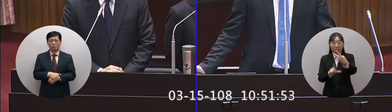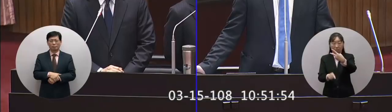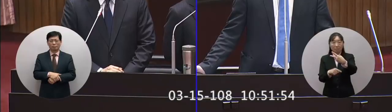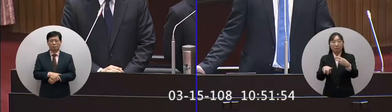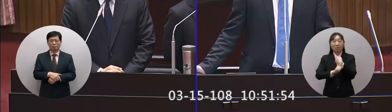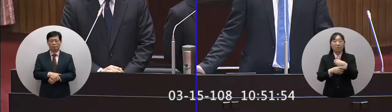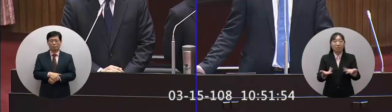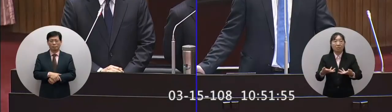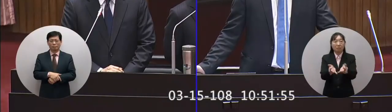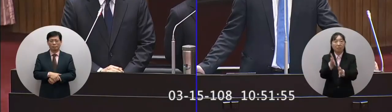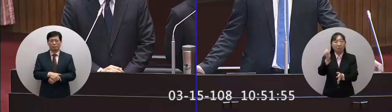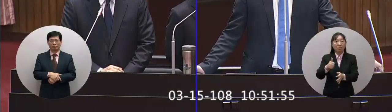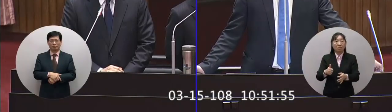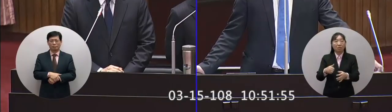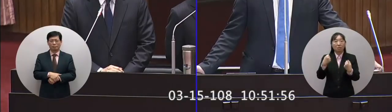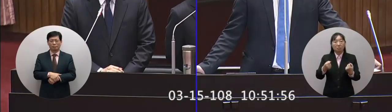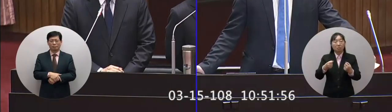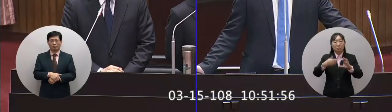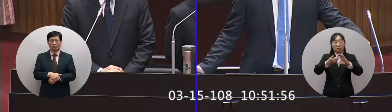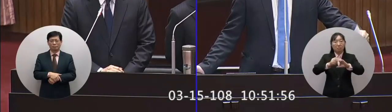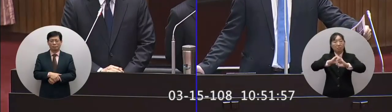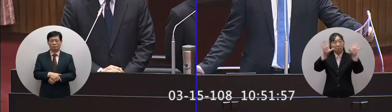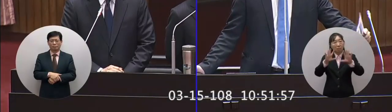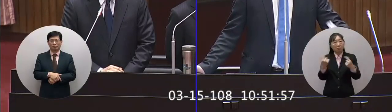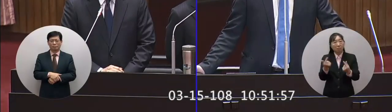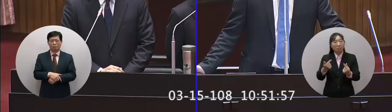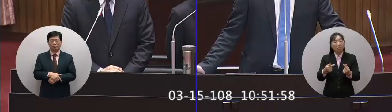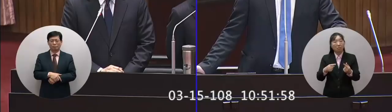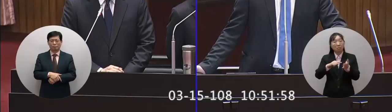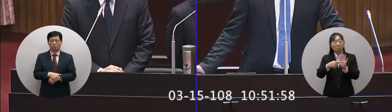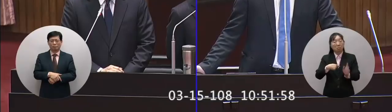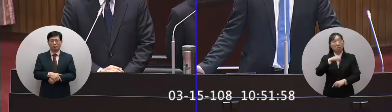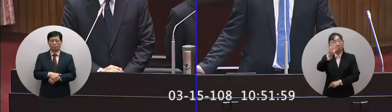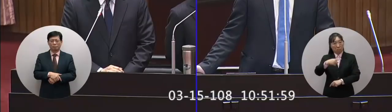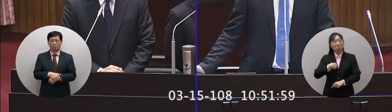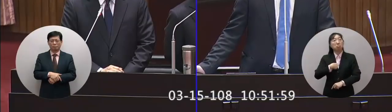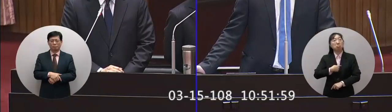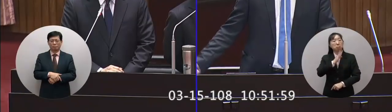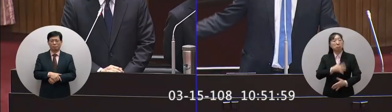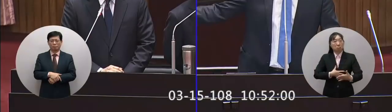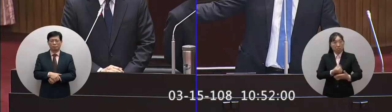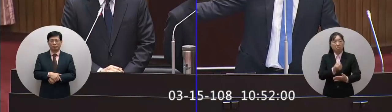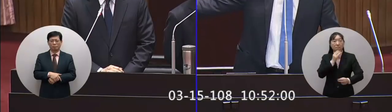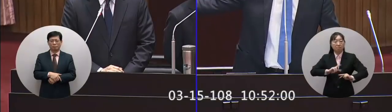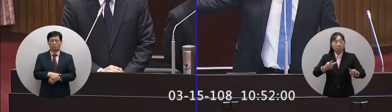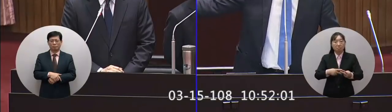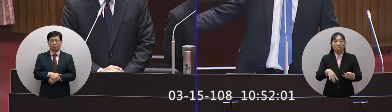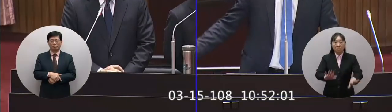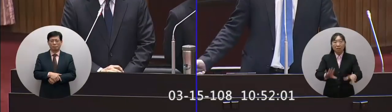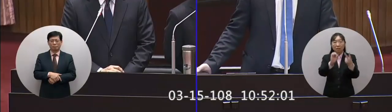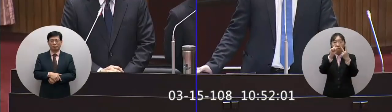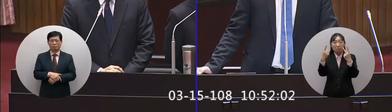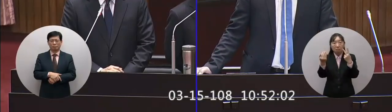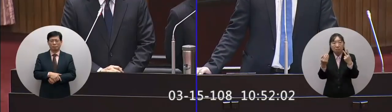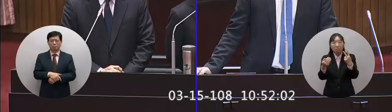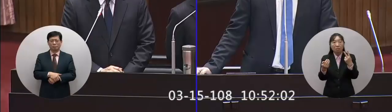部长就在媒体上面开始跟大家好像展现很有改革魄力的决心，到2019年的